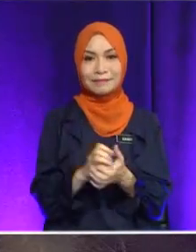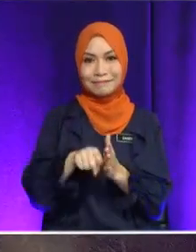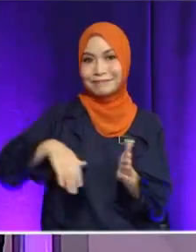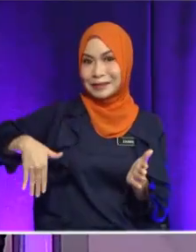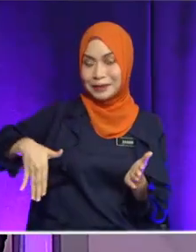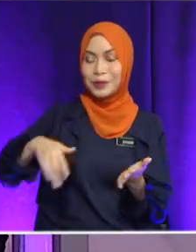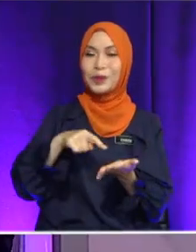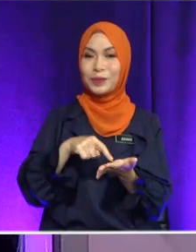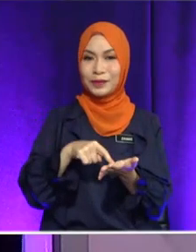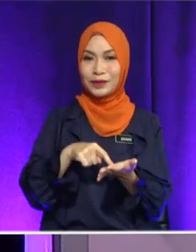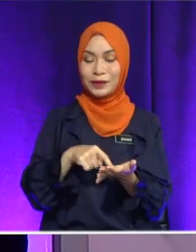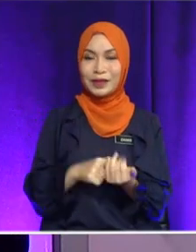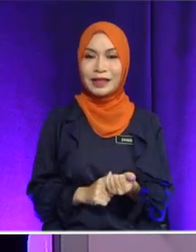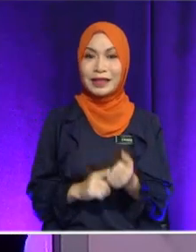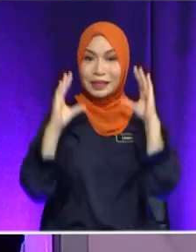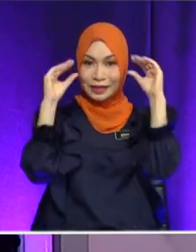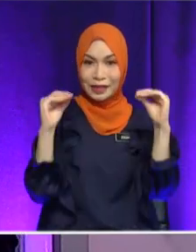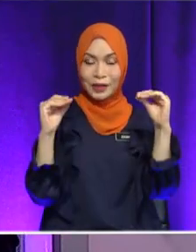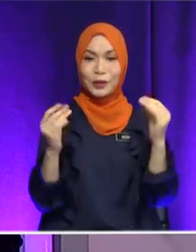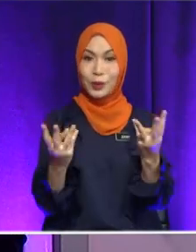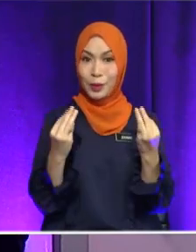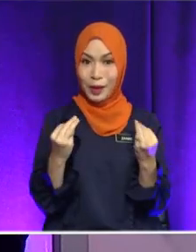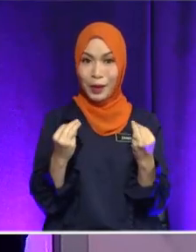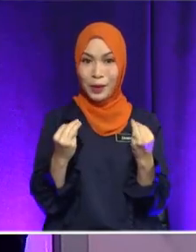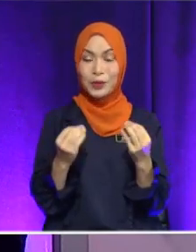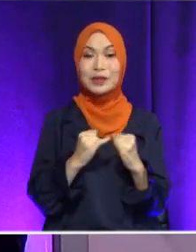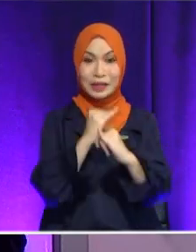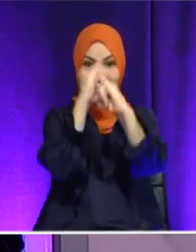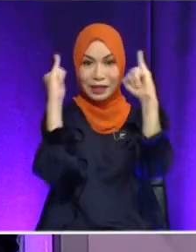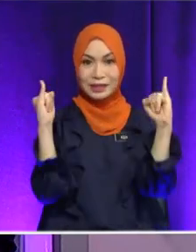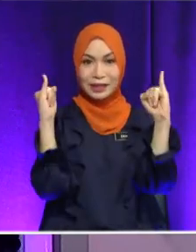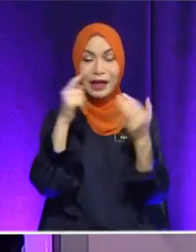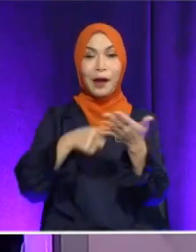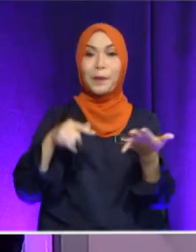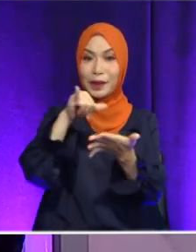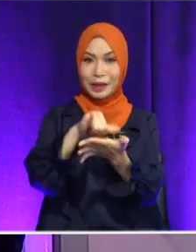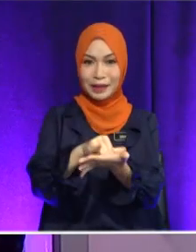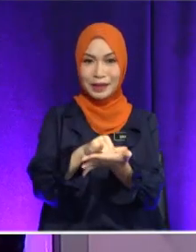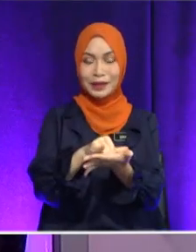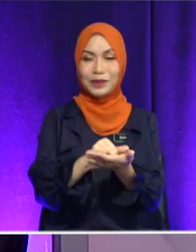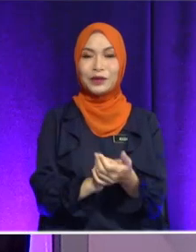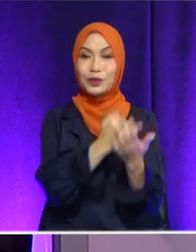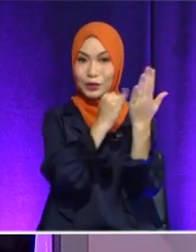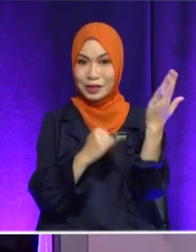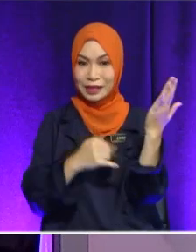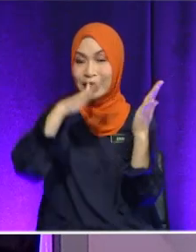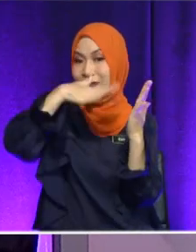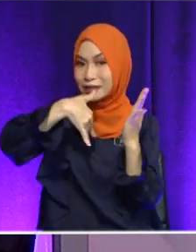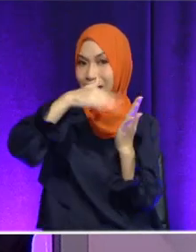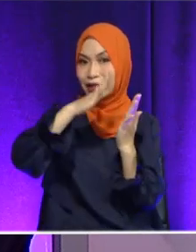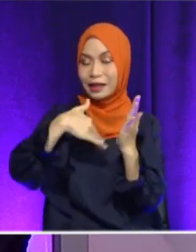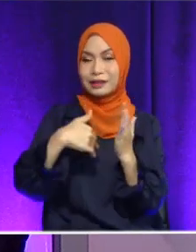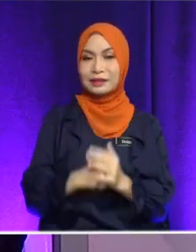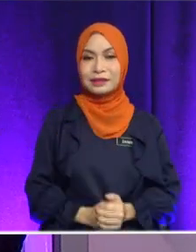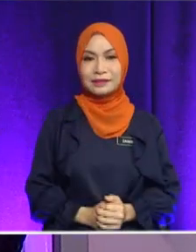dulu sedikit tentang seni catatan pada hari ini Oke kita masuk eh semuanya pada tempat